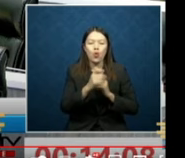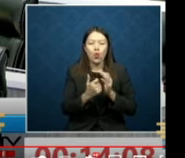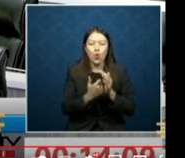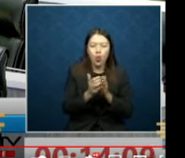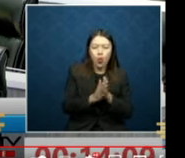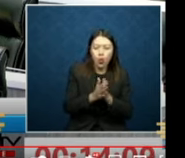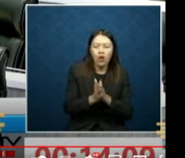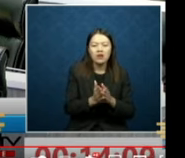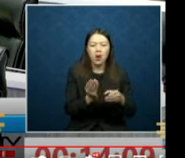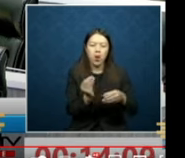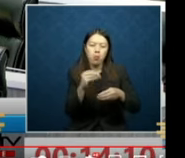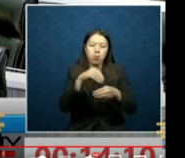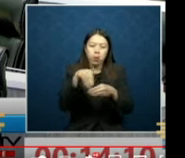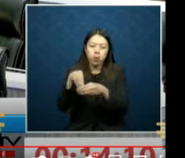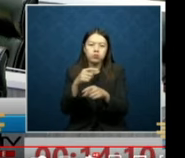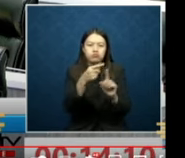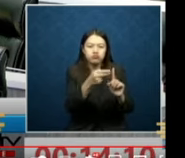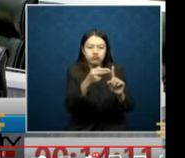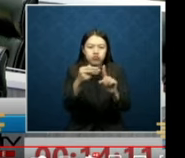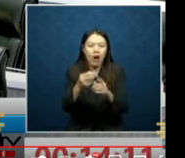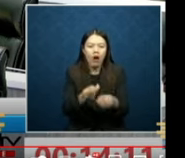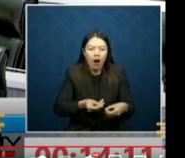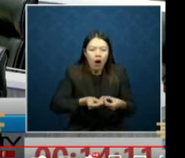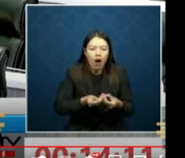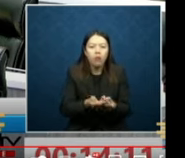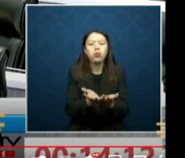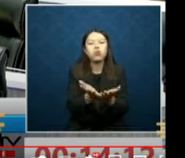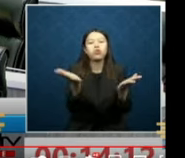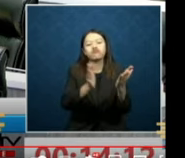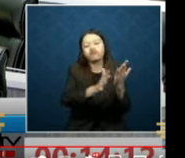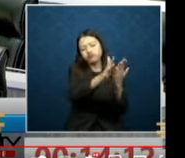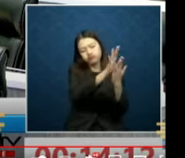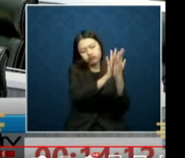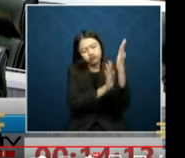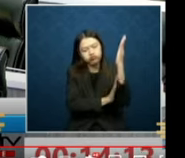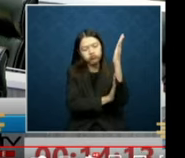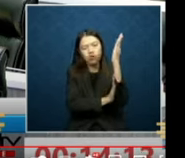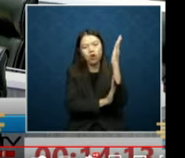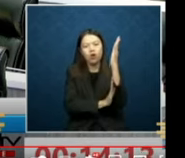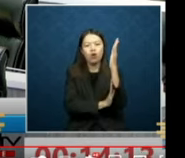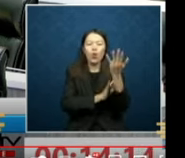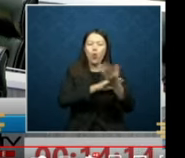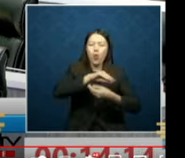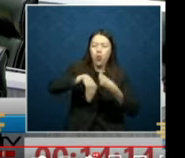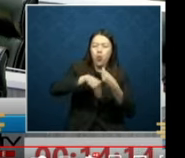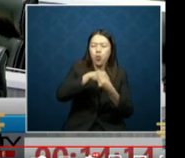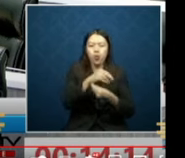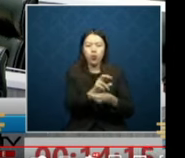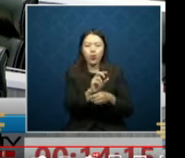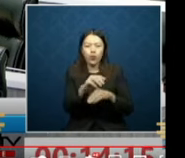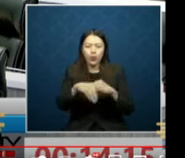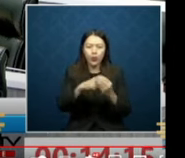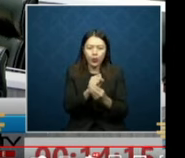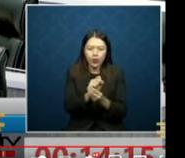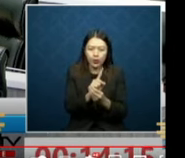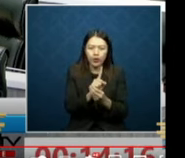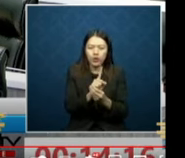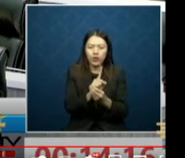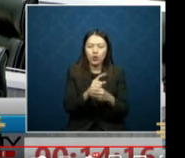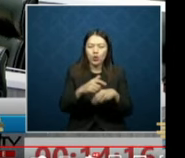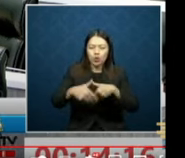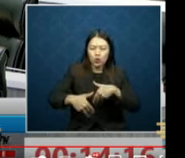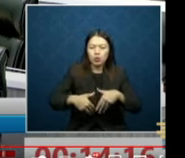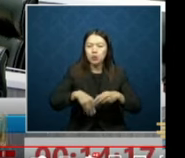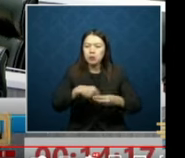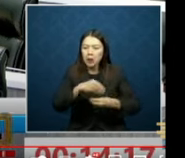ะใส่เงินเข้าไปในระบบเศรษฐกิจอย่างทั่วถึงและกระจายไปยังทุกพื้นที่ให้หมุนเวียนอยู่ในระบบเศรษฐกิจให้ถึงฐานรากเกิดการ